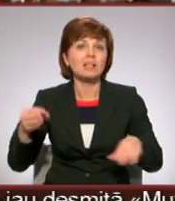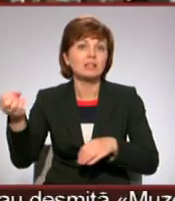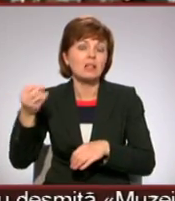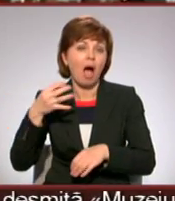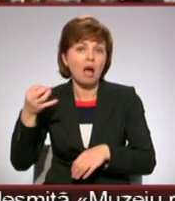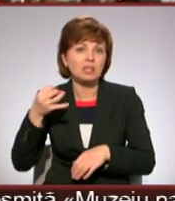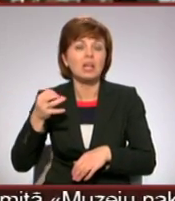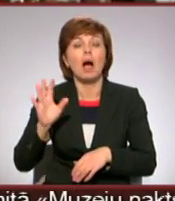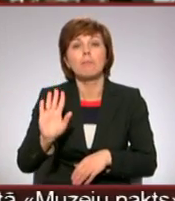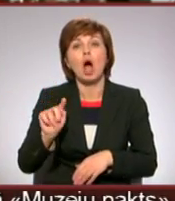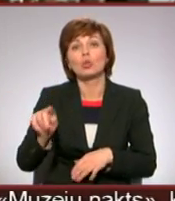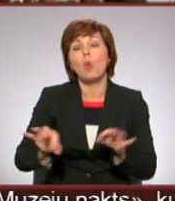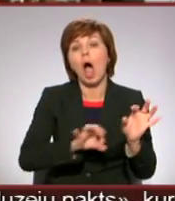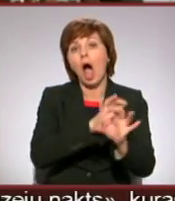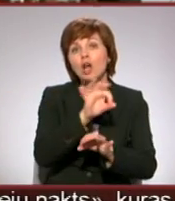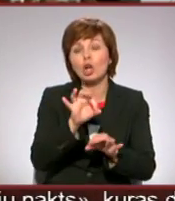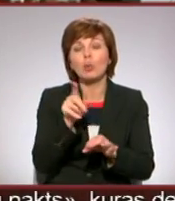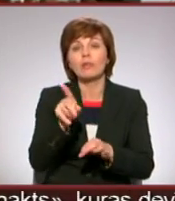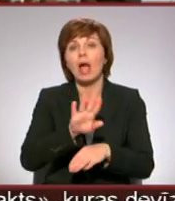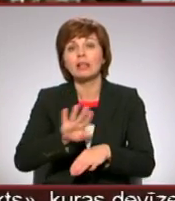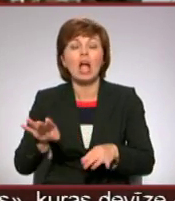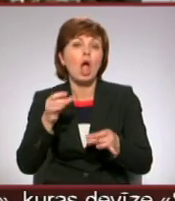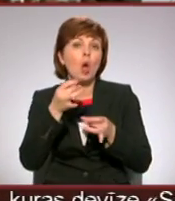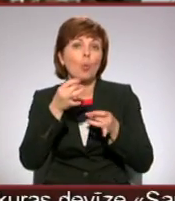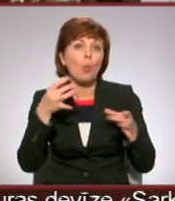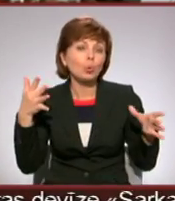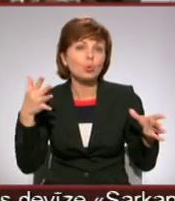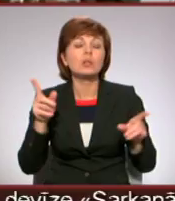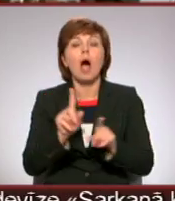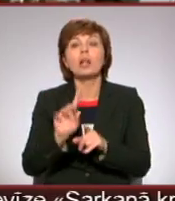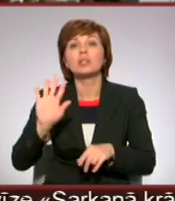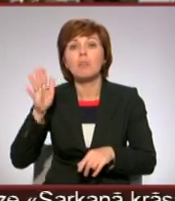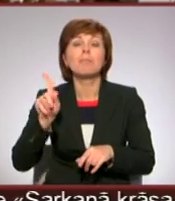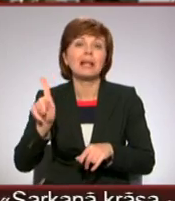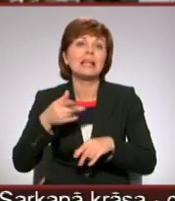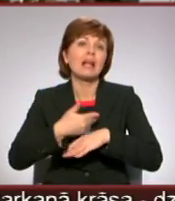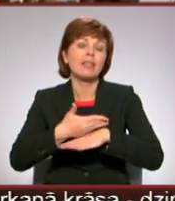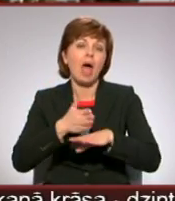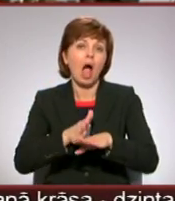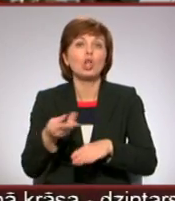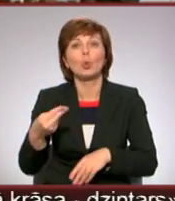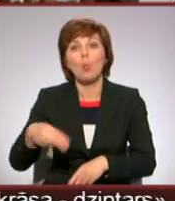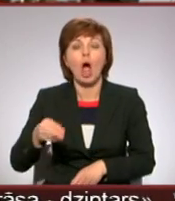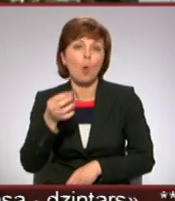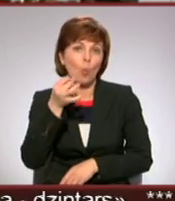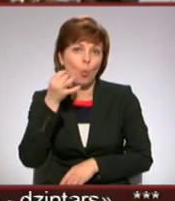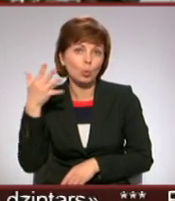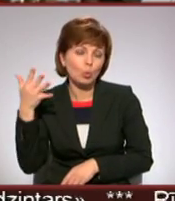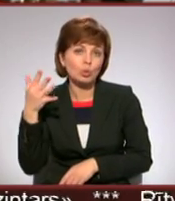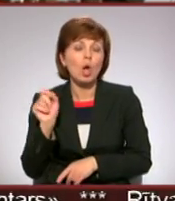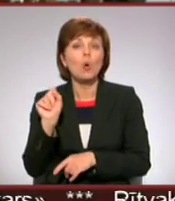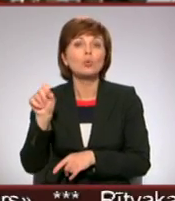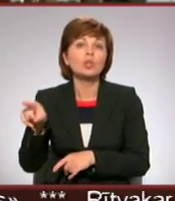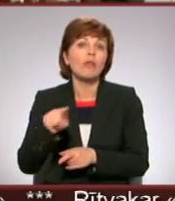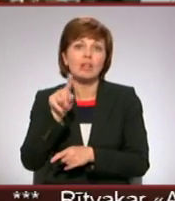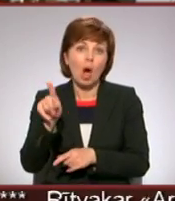stāstīja par to, ka arhitektūra ir ne tikai kultūras, ne tikai sabiedrības spogulis, bet arī daļa no kultūras, un uzdeva retorisku jautājumu,